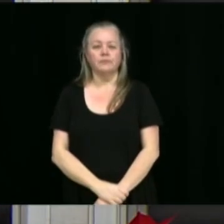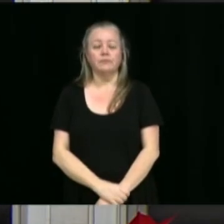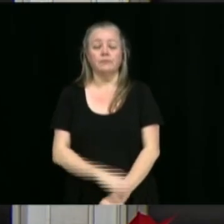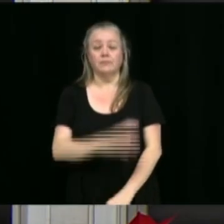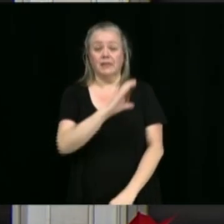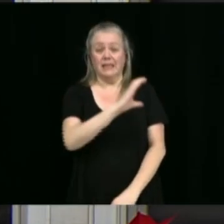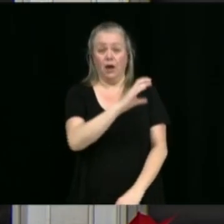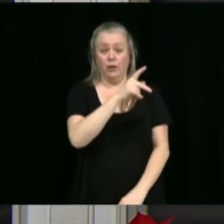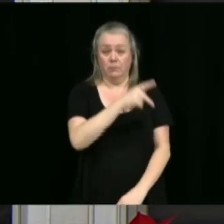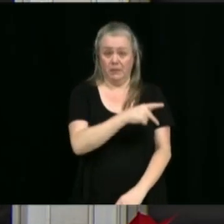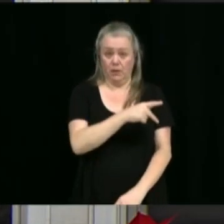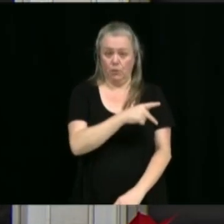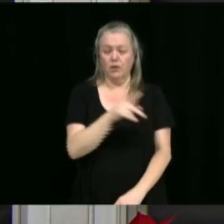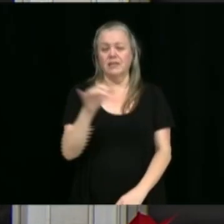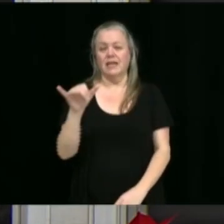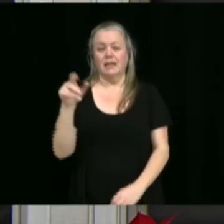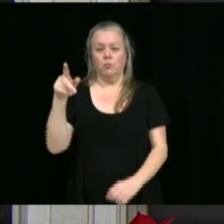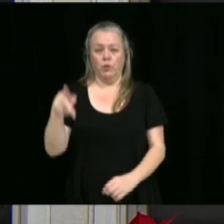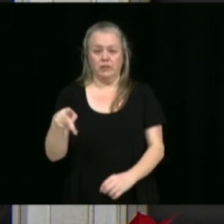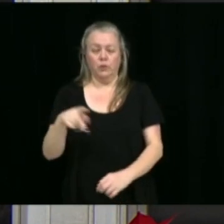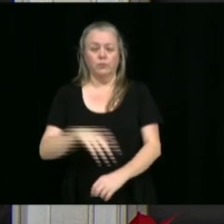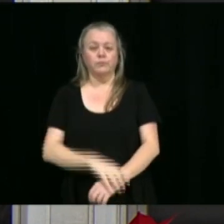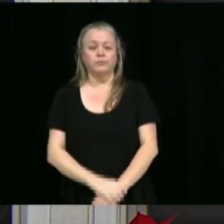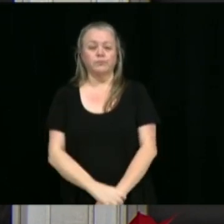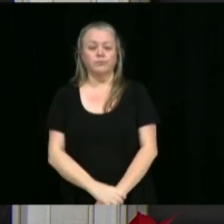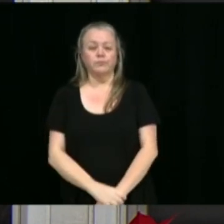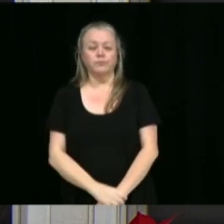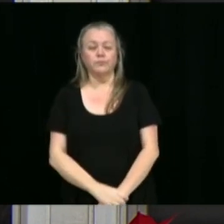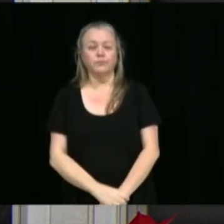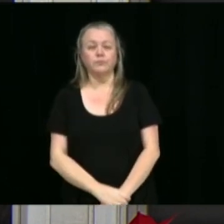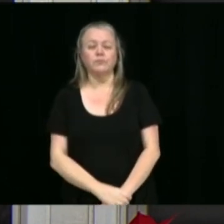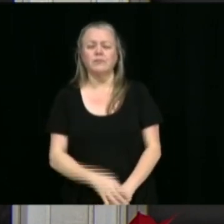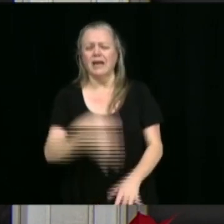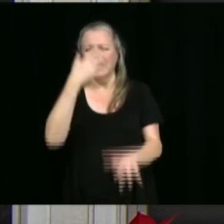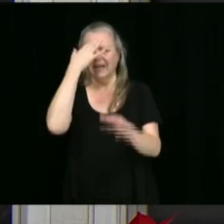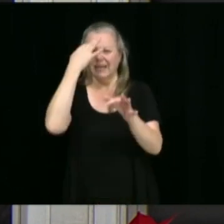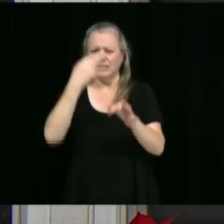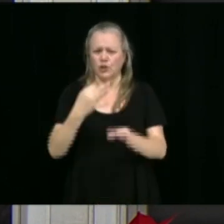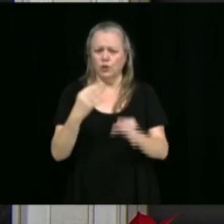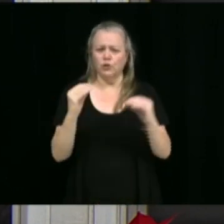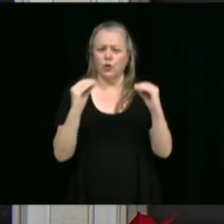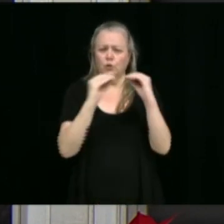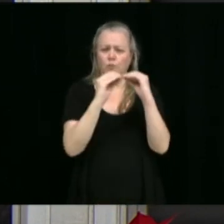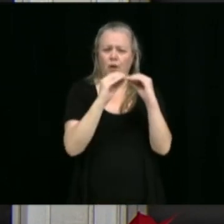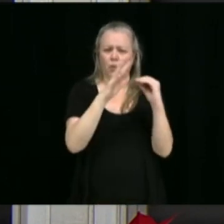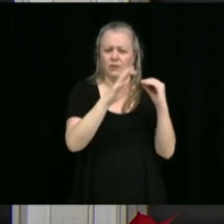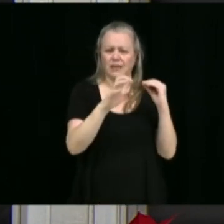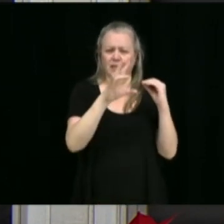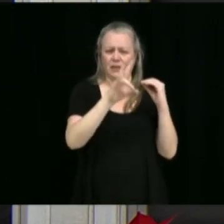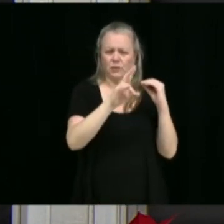Caroline Pilon, Yannick Poisson. Modification de la résolution numéro